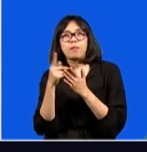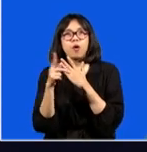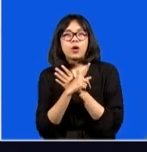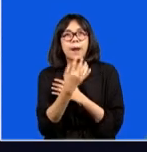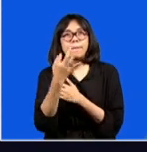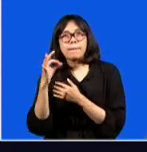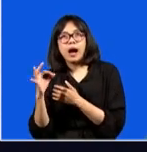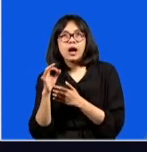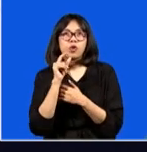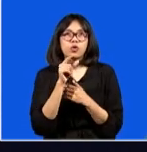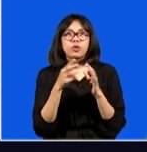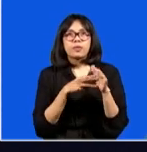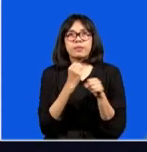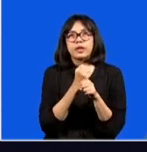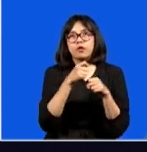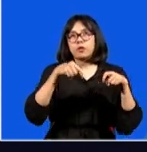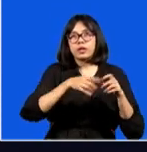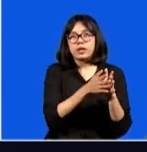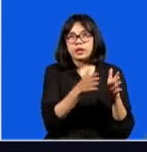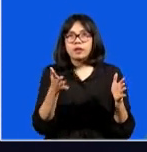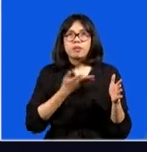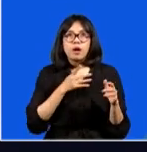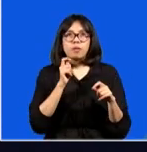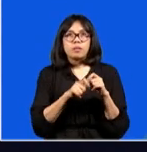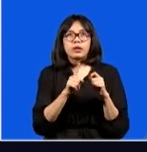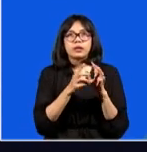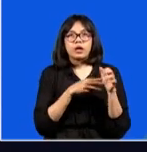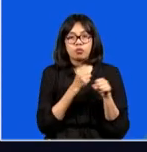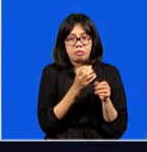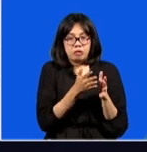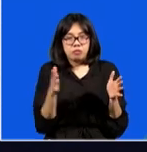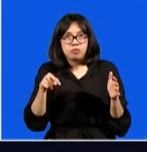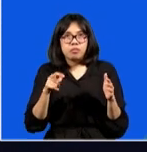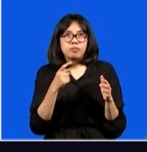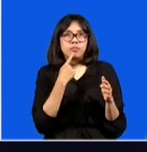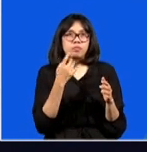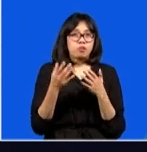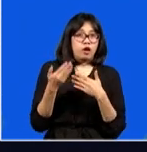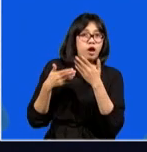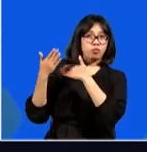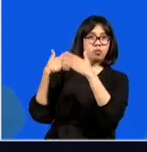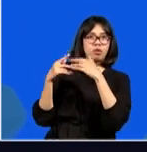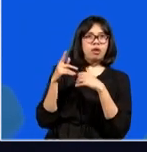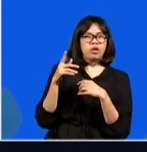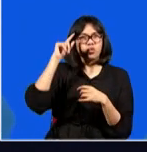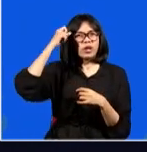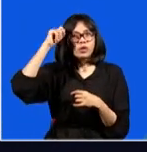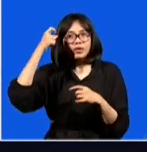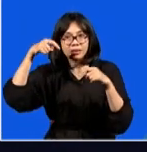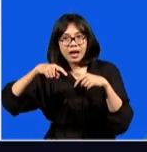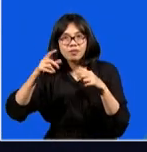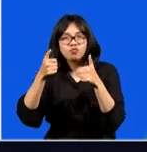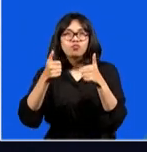lakukan dalam Minggu ini mungkin minggu ini kita mau Project saja ada berbagai macam hal yang tadinya tidak Possible dan sekarang possible